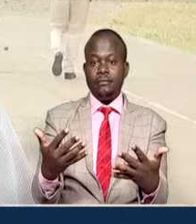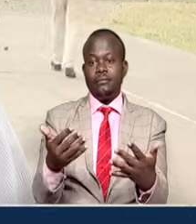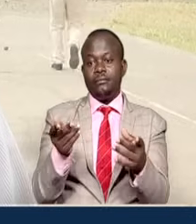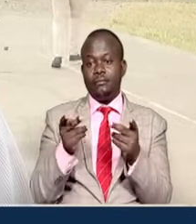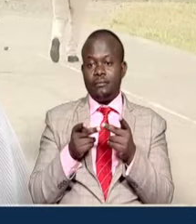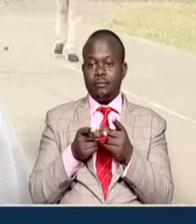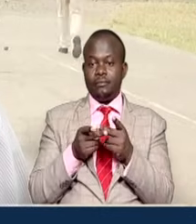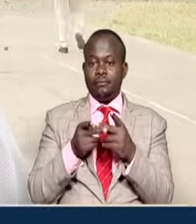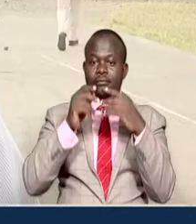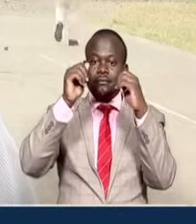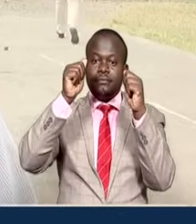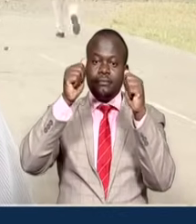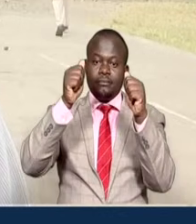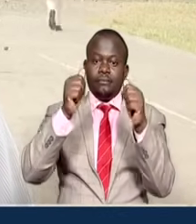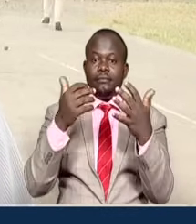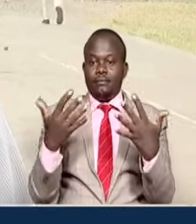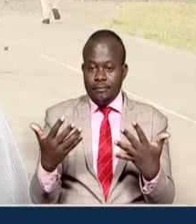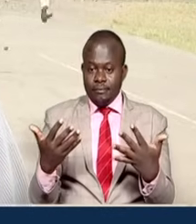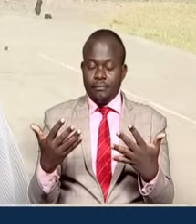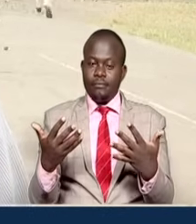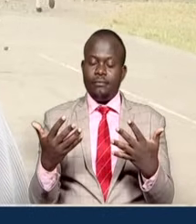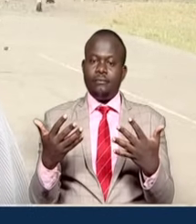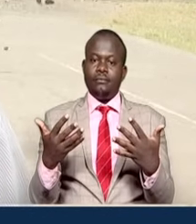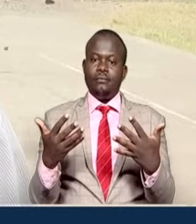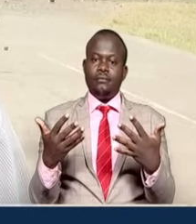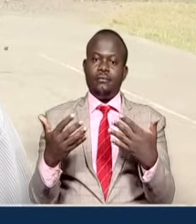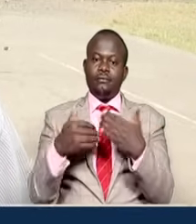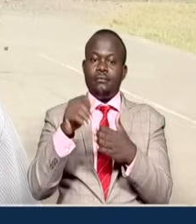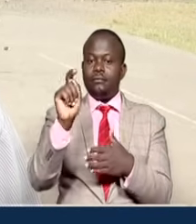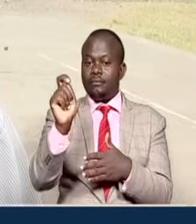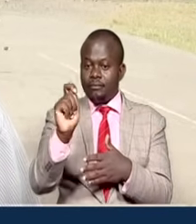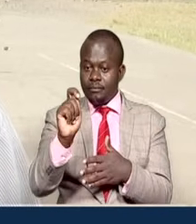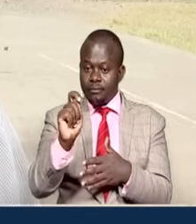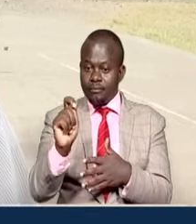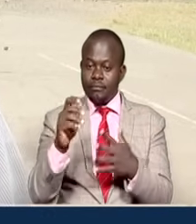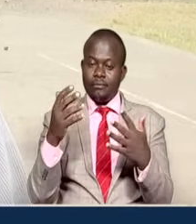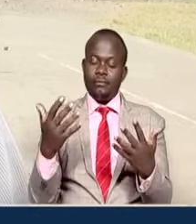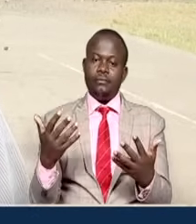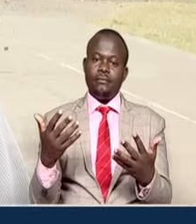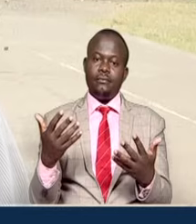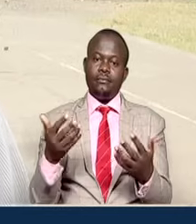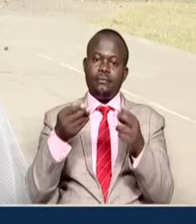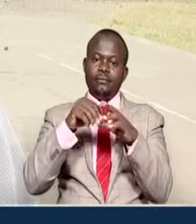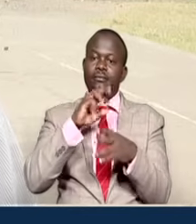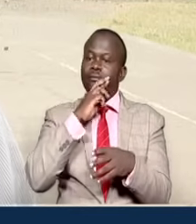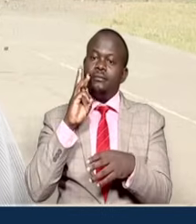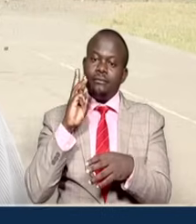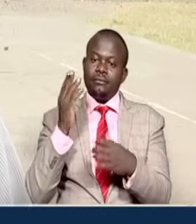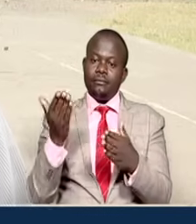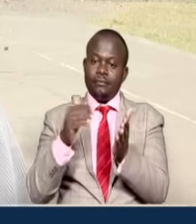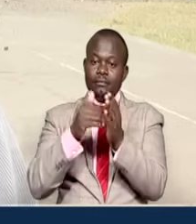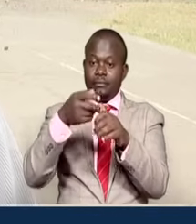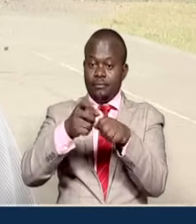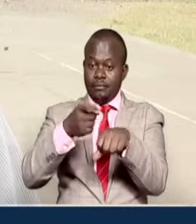aho biyamamariza haba ari ubwiherero. Ibyo byarabaye Rwamagana n'ahandi